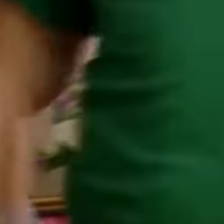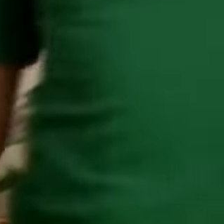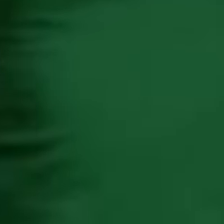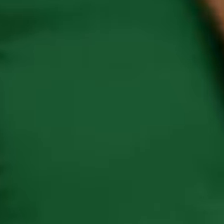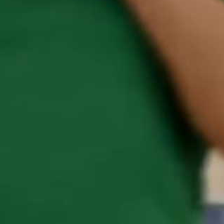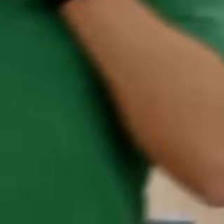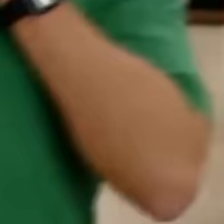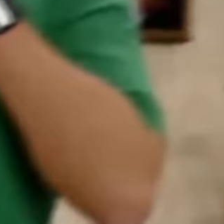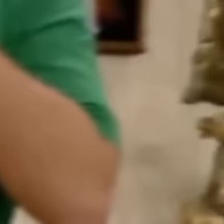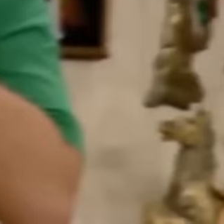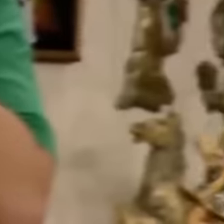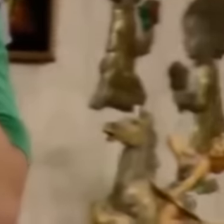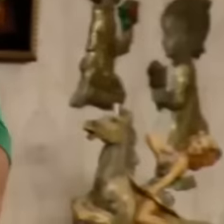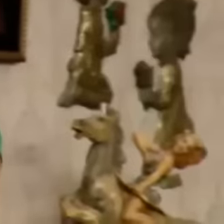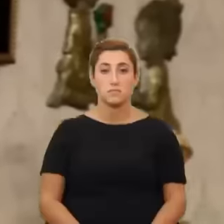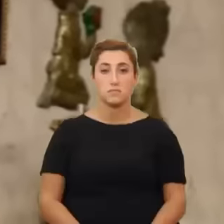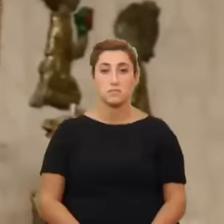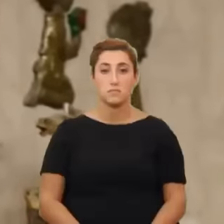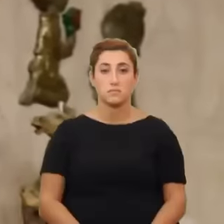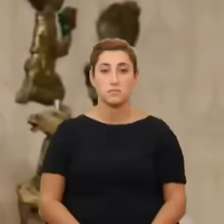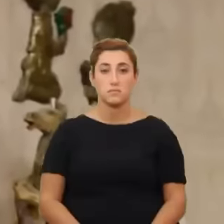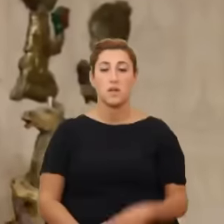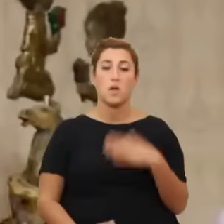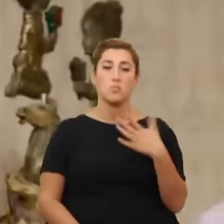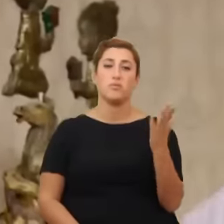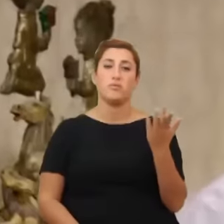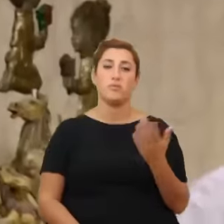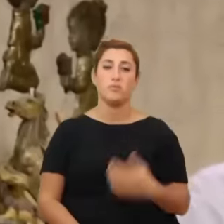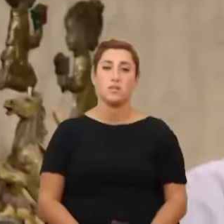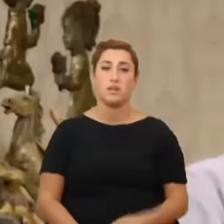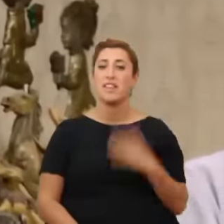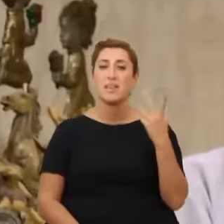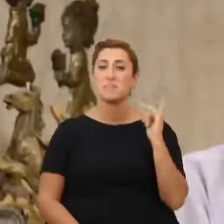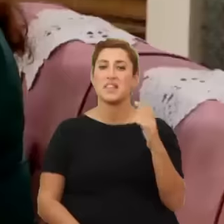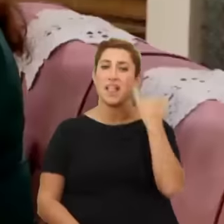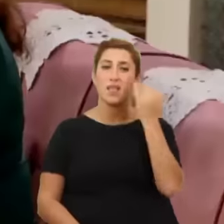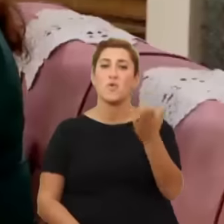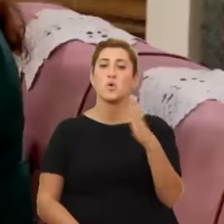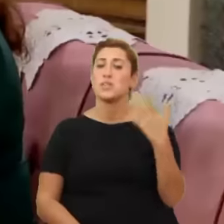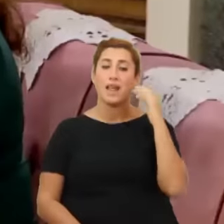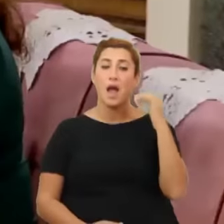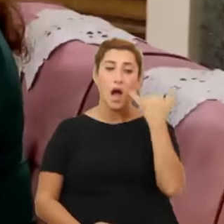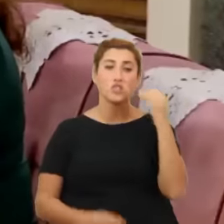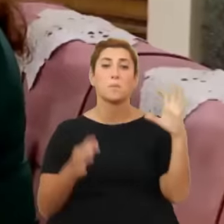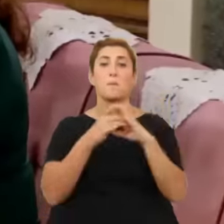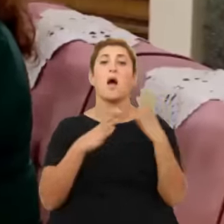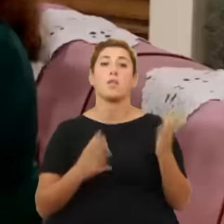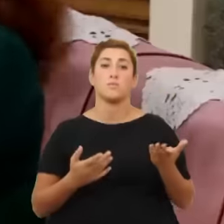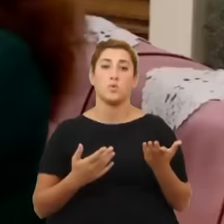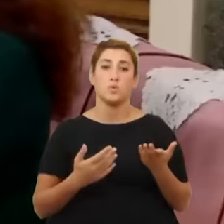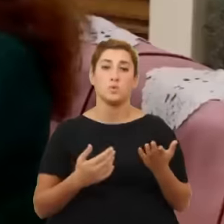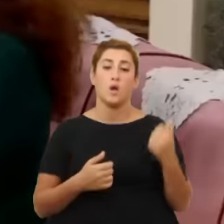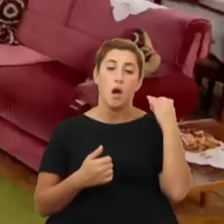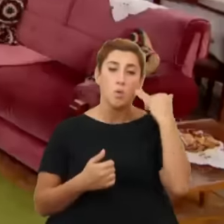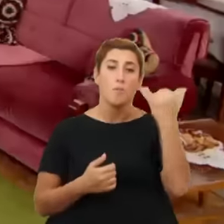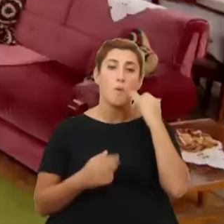arama yaptı. Cevap bekliyor. Paf ya! Ne biçim telefonsun sen ya? Niye düşmüyorsun? Alt düşmüyor ya! Yine